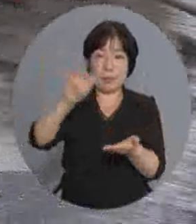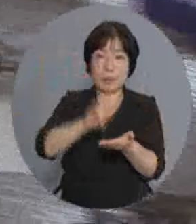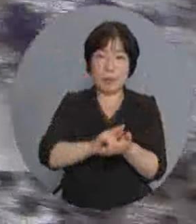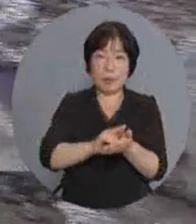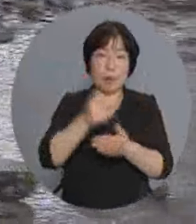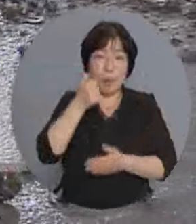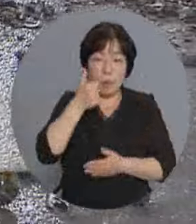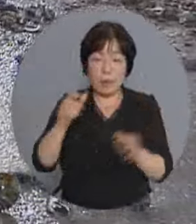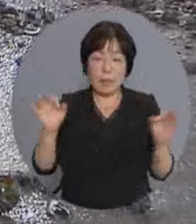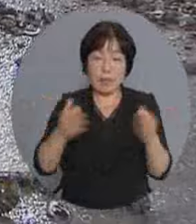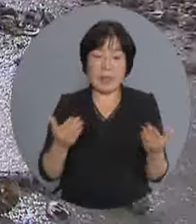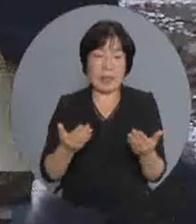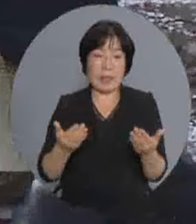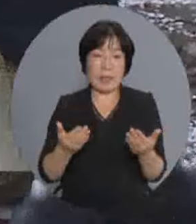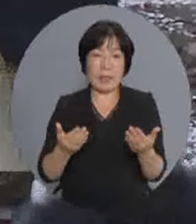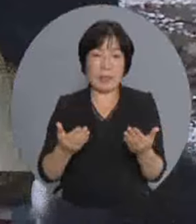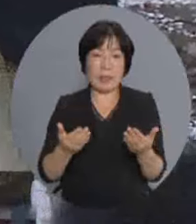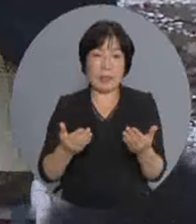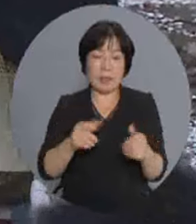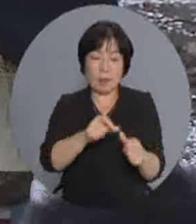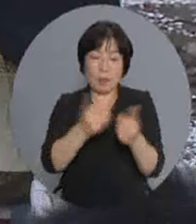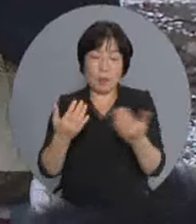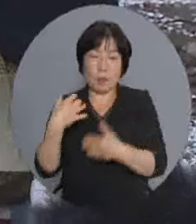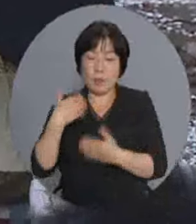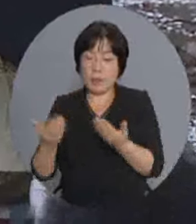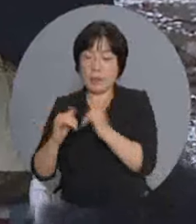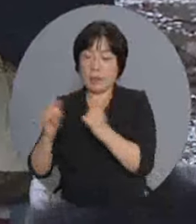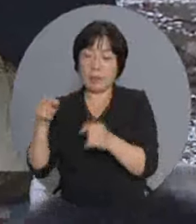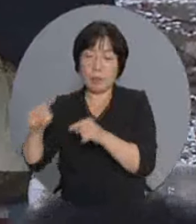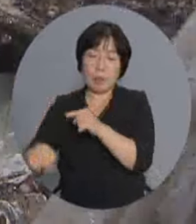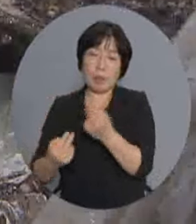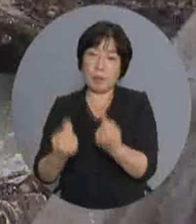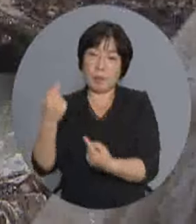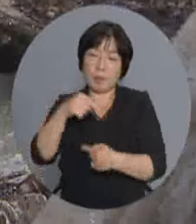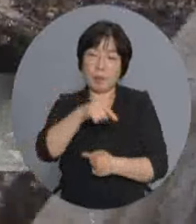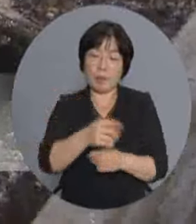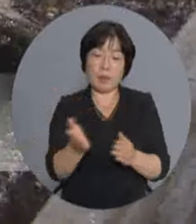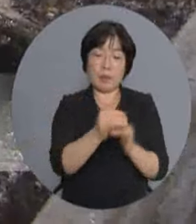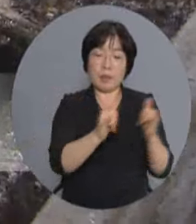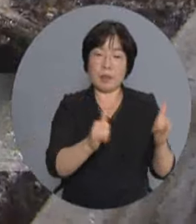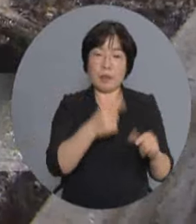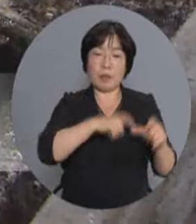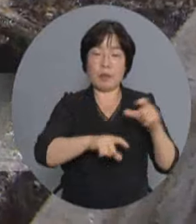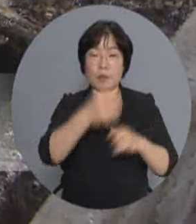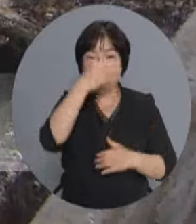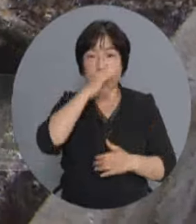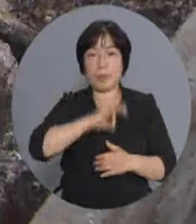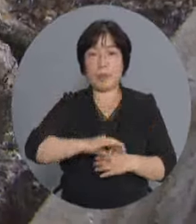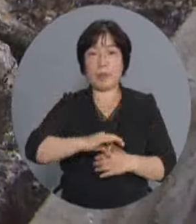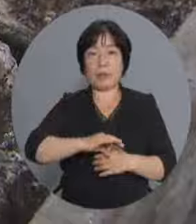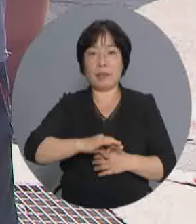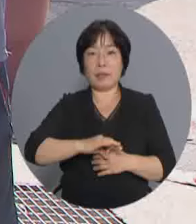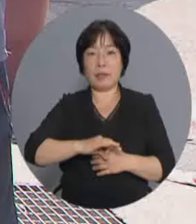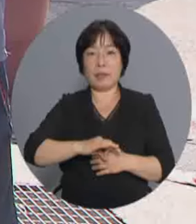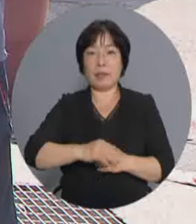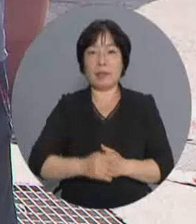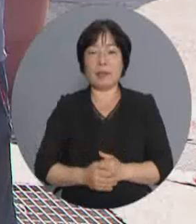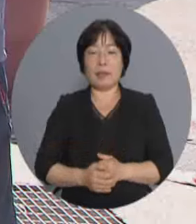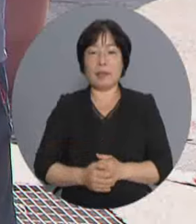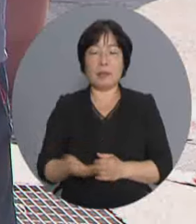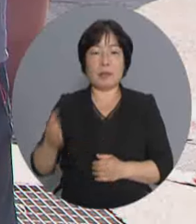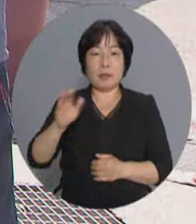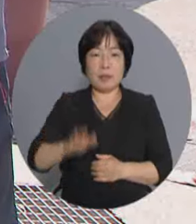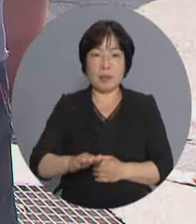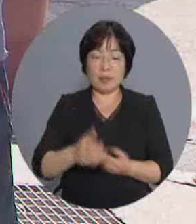5개월 단기간만 체류하다 보니 고용노동부의 외국인 근로자보다는 어민들에게 훨씬 좋은 조건입니다.